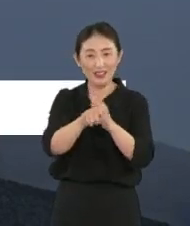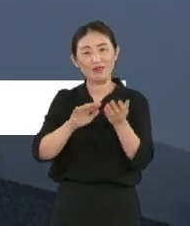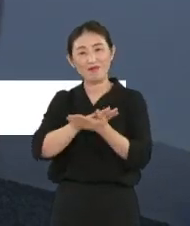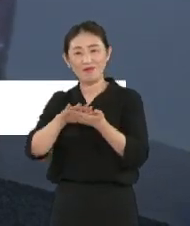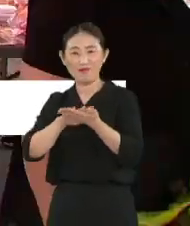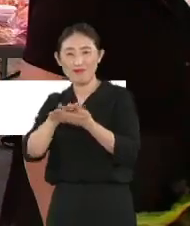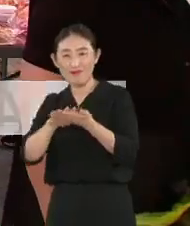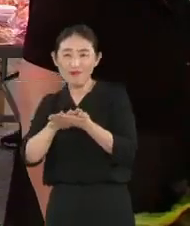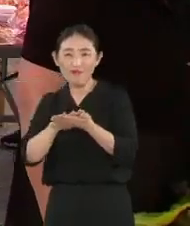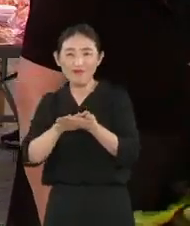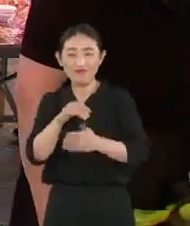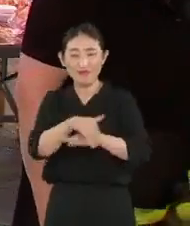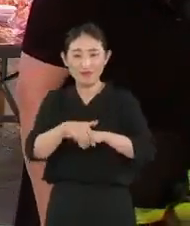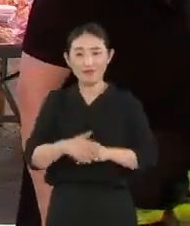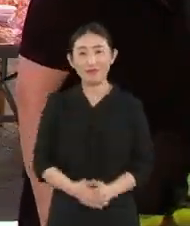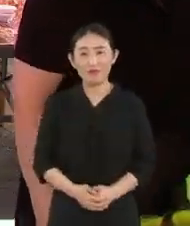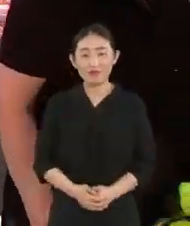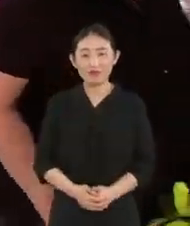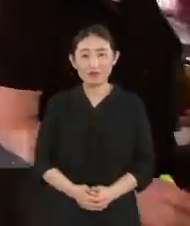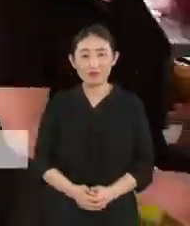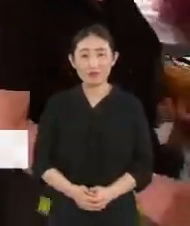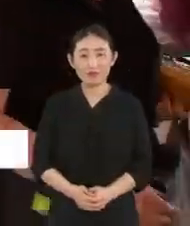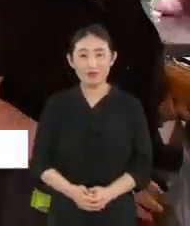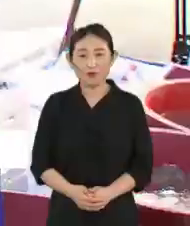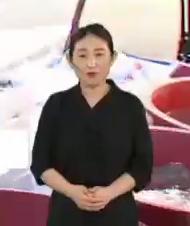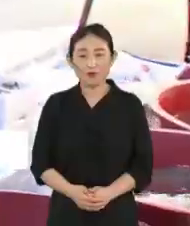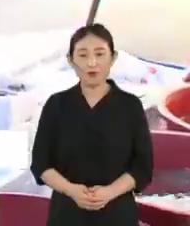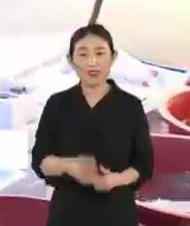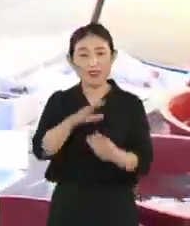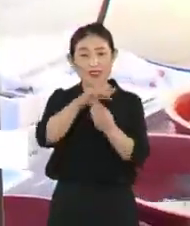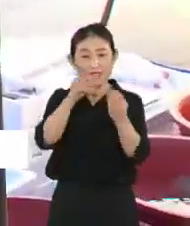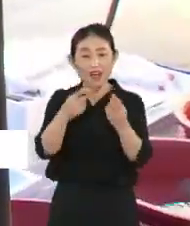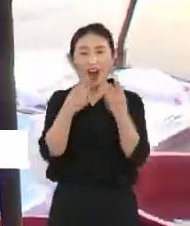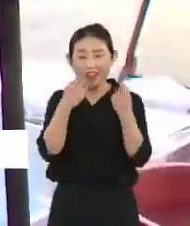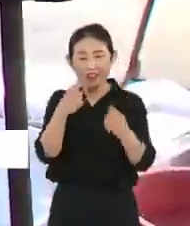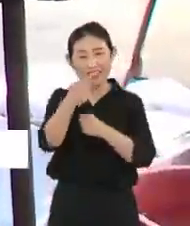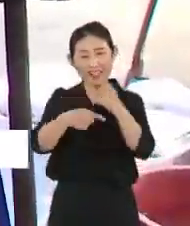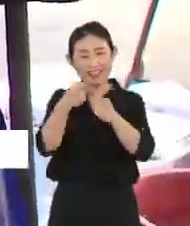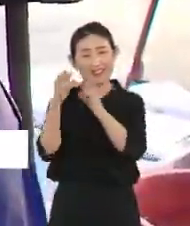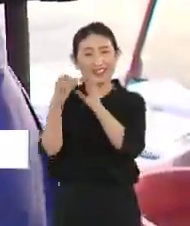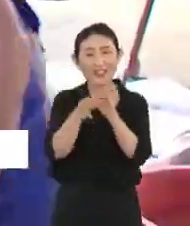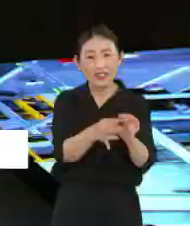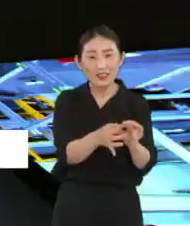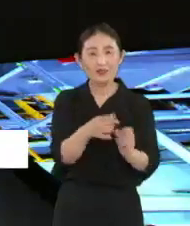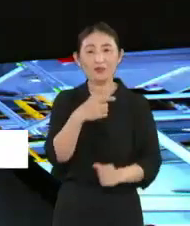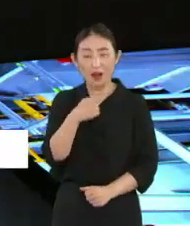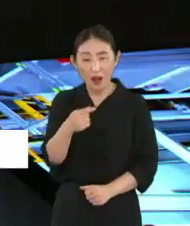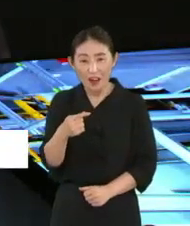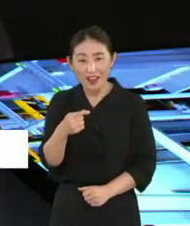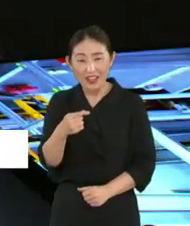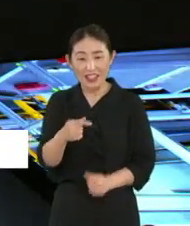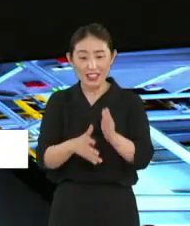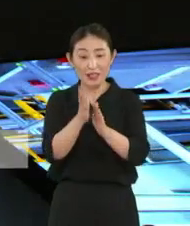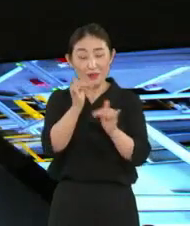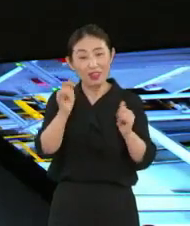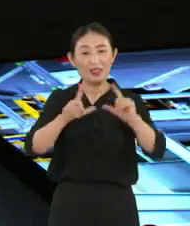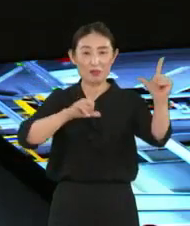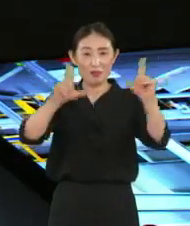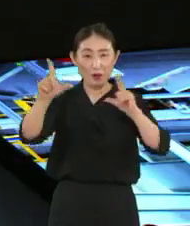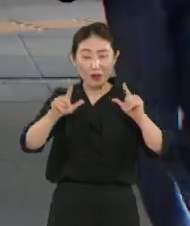있습니다 더도 말고 덜도 말고 한가위 갖기를 추석 연휴 첫날을 맞은 시민들의 표정엔